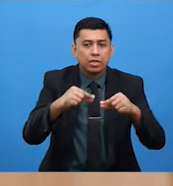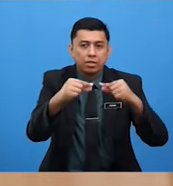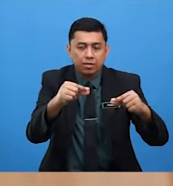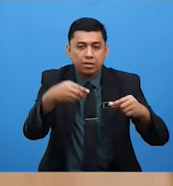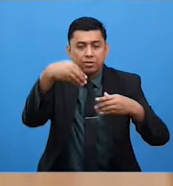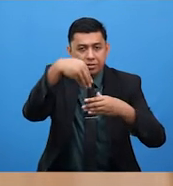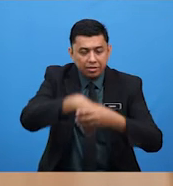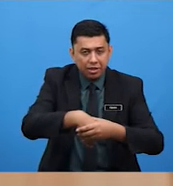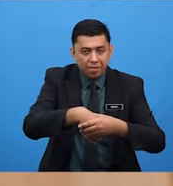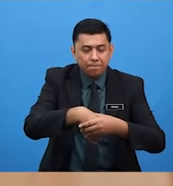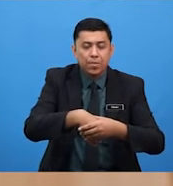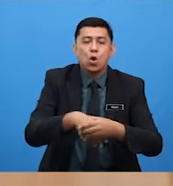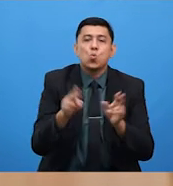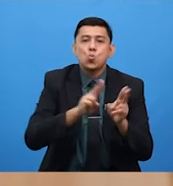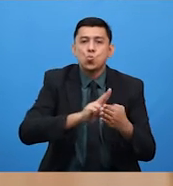dalam zarah-zarah udara.